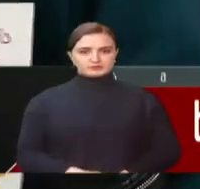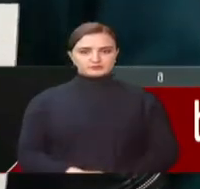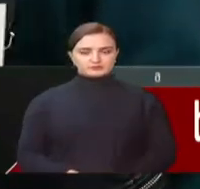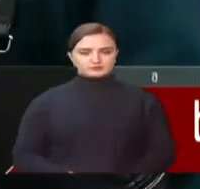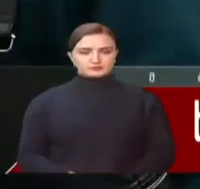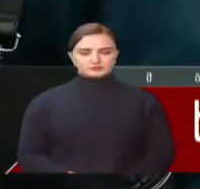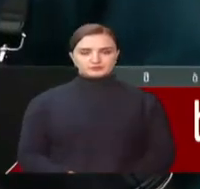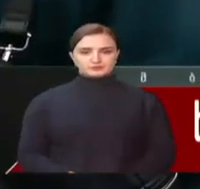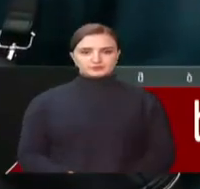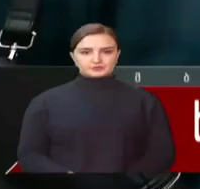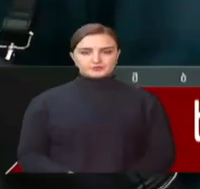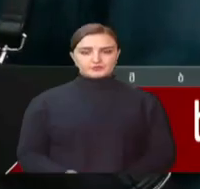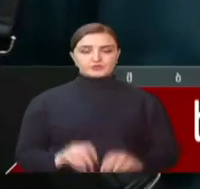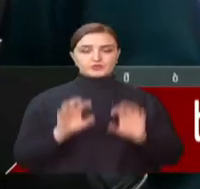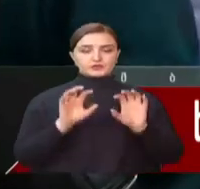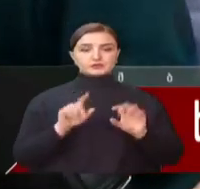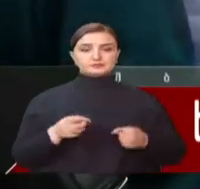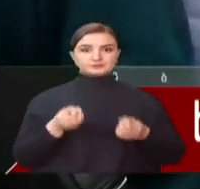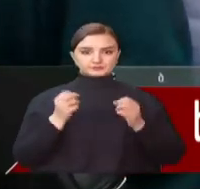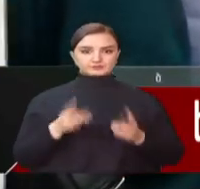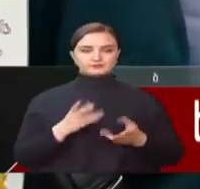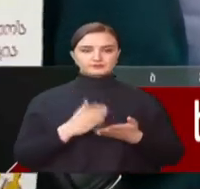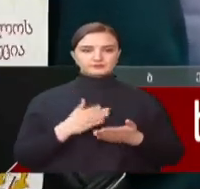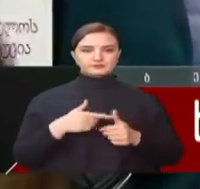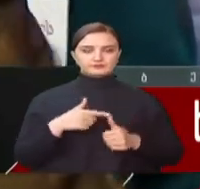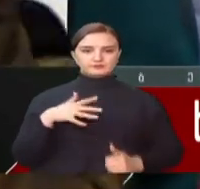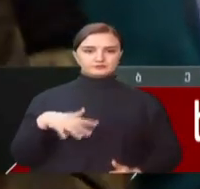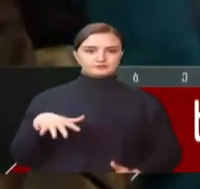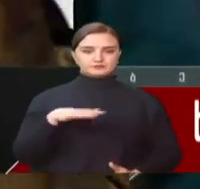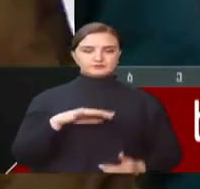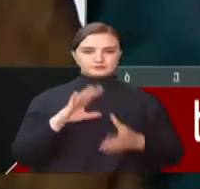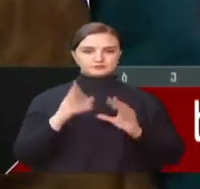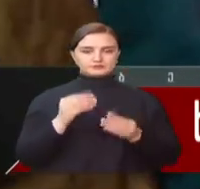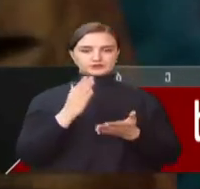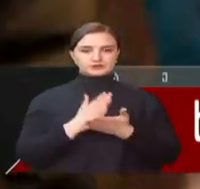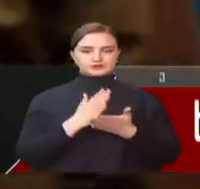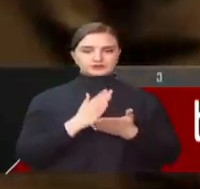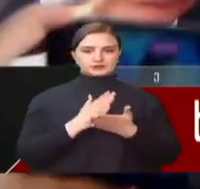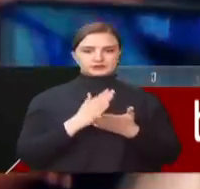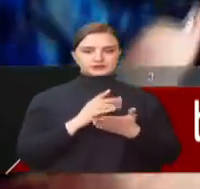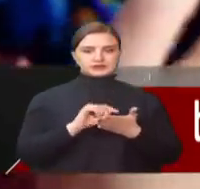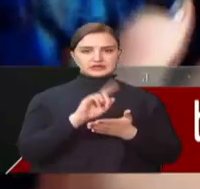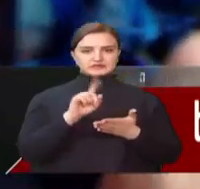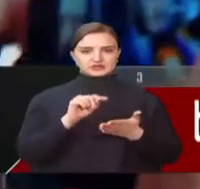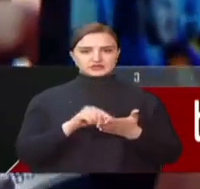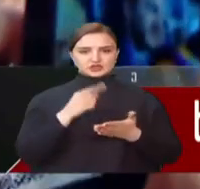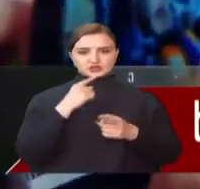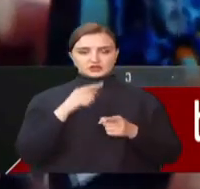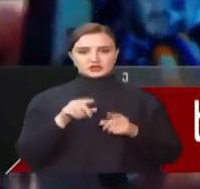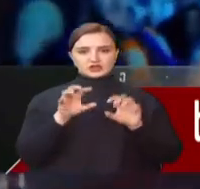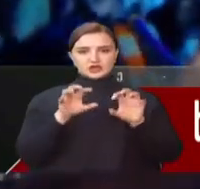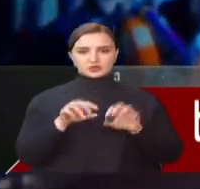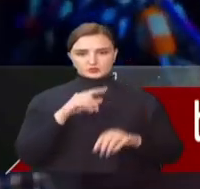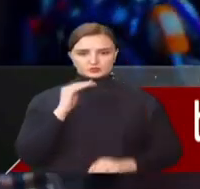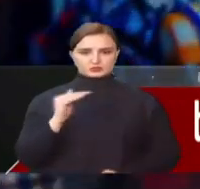იმდენად საფრთხეა, რამდენადაც ამ ქვეყნის საერთოდ არსებობის კითხვის ნიშანია ჩემთვის. Კანონპროექტი არის რუსული